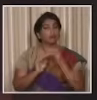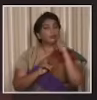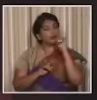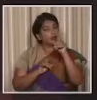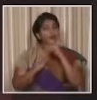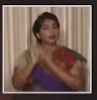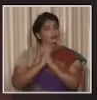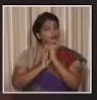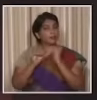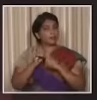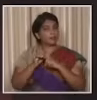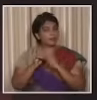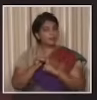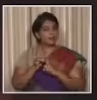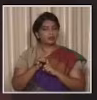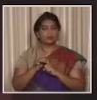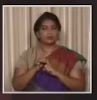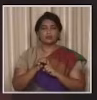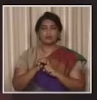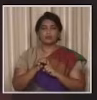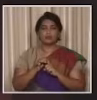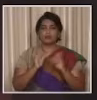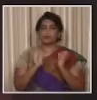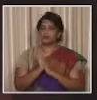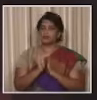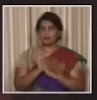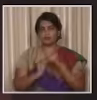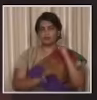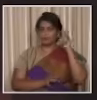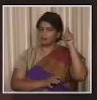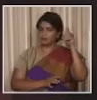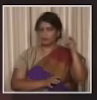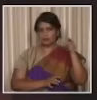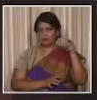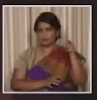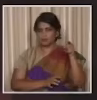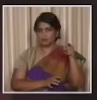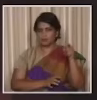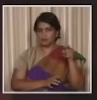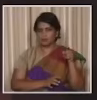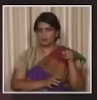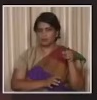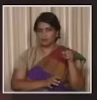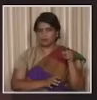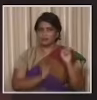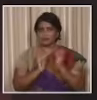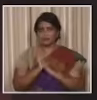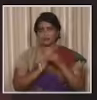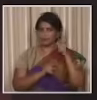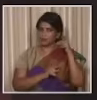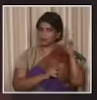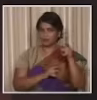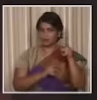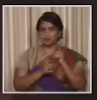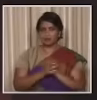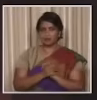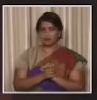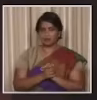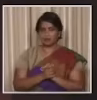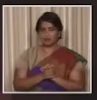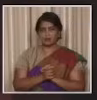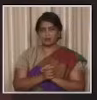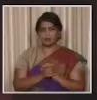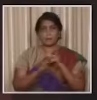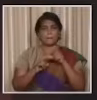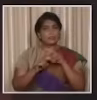එතුමාගේ වරප්‍රසාද ප්‍රශ්නය යොමු කරන්නට එතුමාට තියෙනවා මේ කමිටිය ඔෆ් ප්‍රිවිලෙජස් එක. දැන්